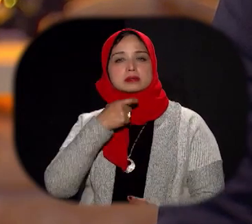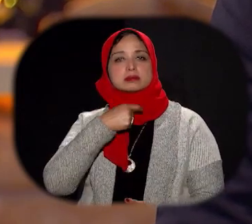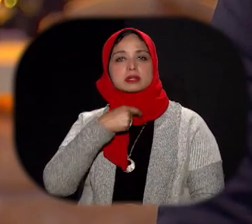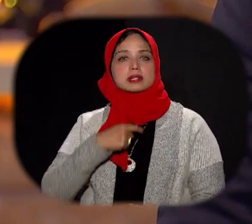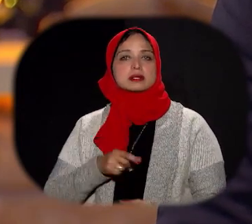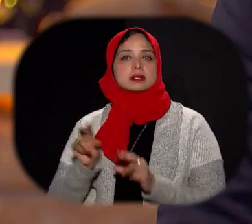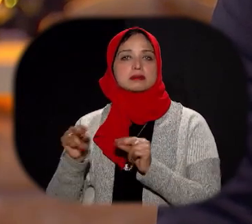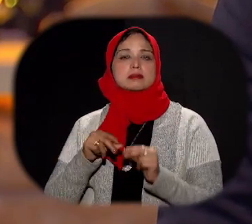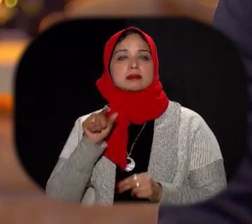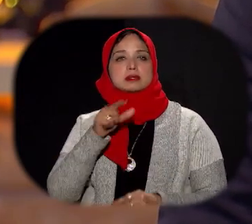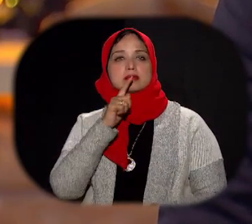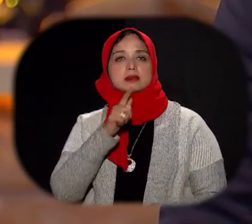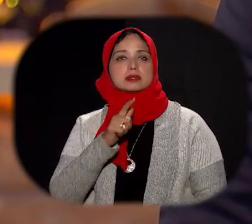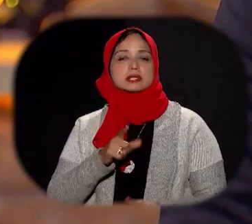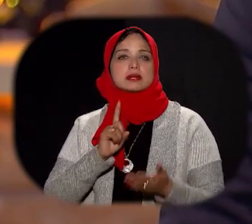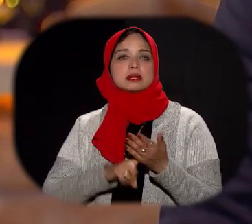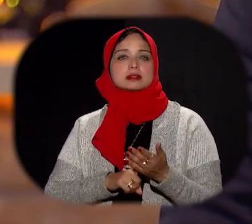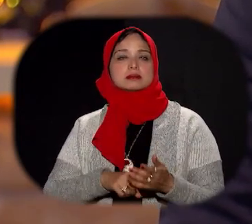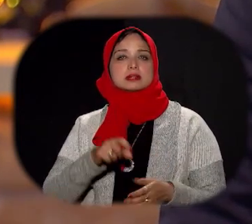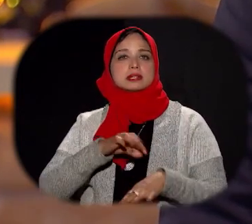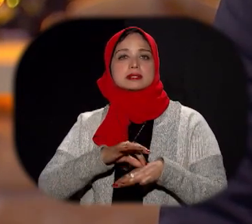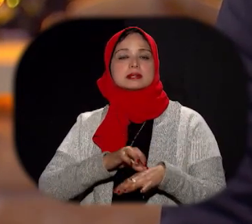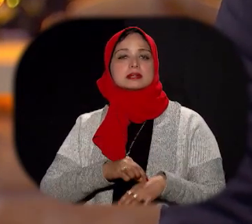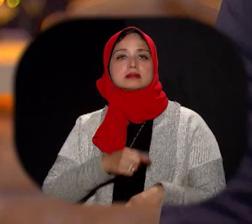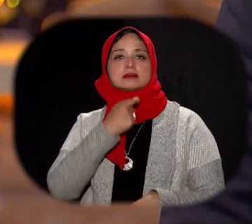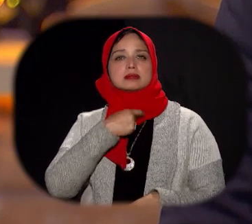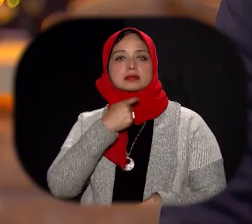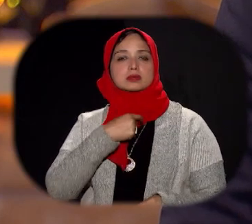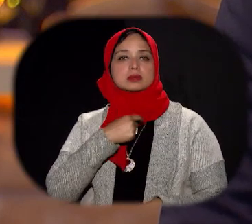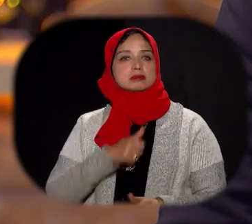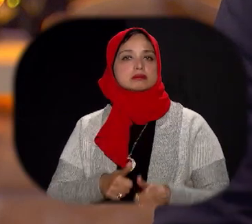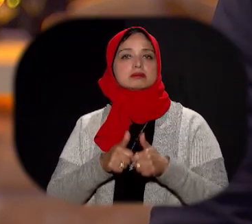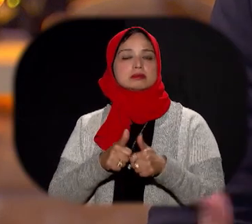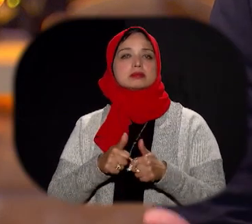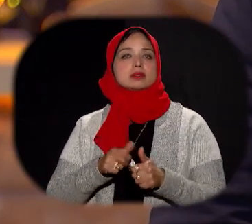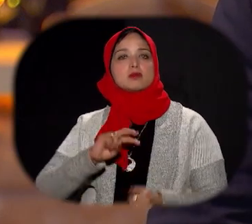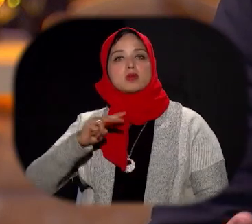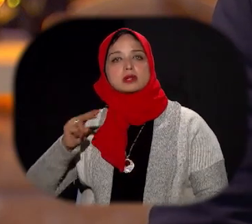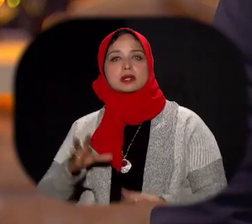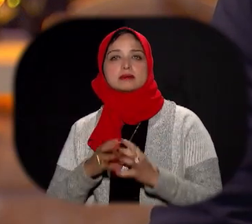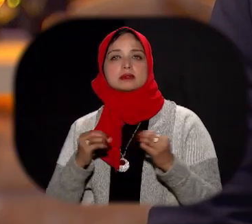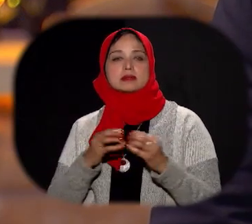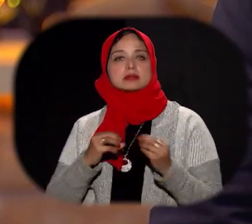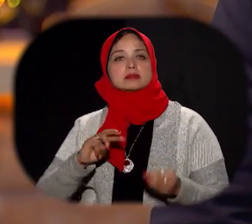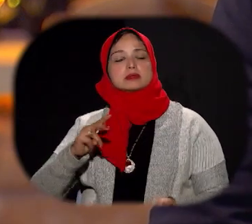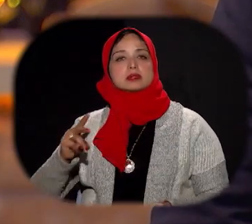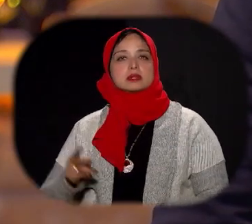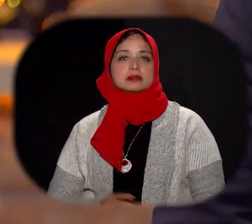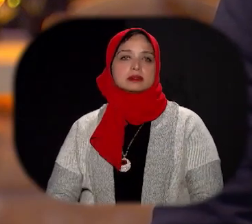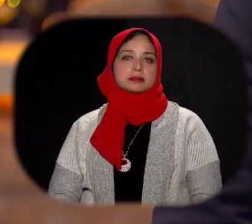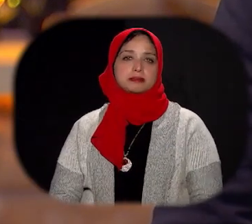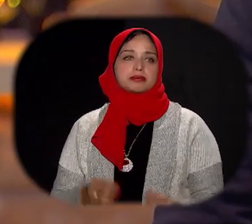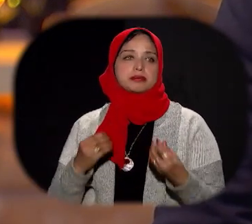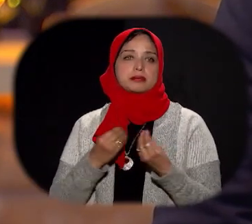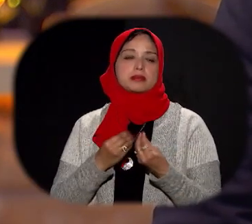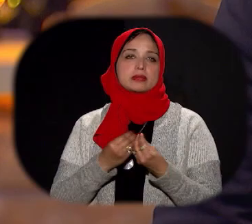ما انت قلتي لازم يكون الناس عندهم صوت في كاريزما في نوع من الجمت مع مع الكتاب